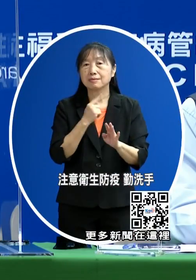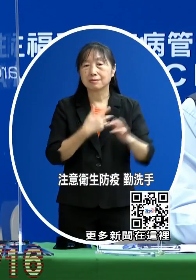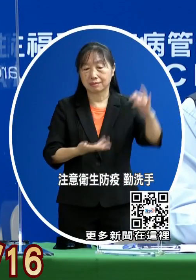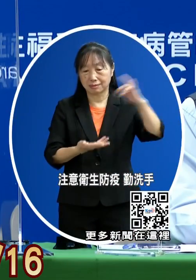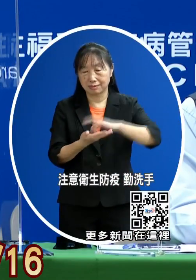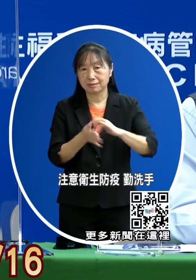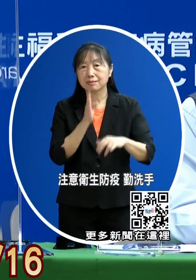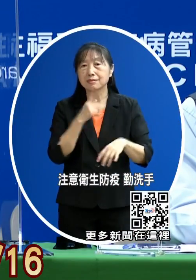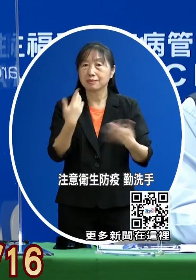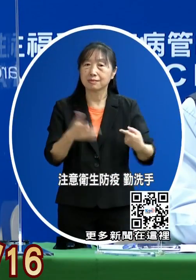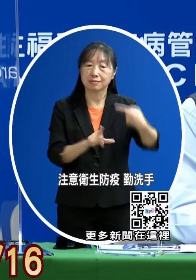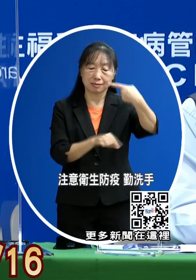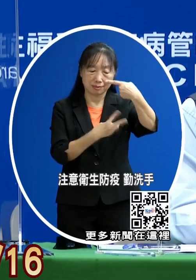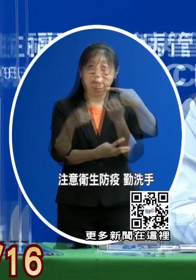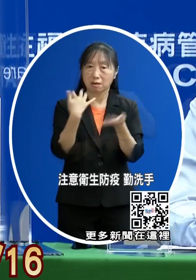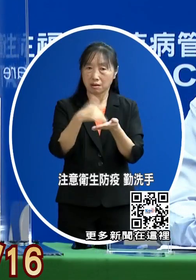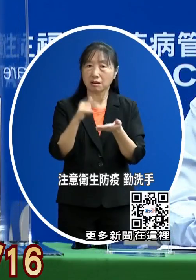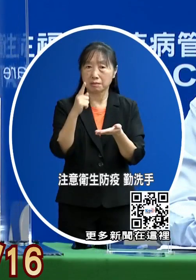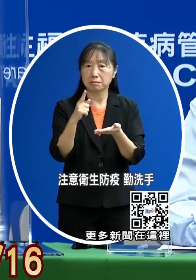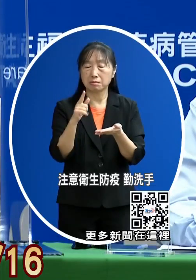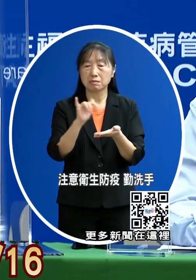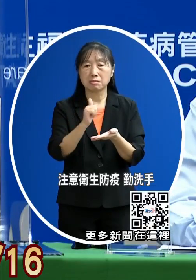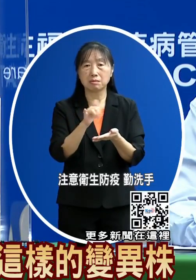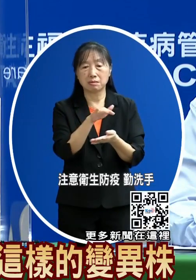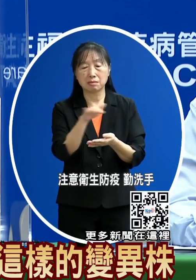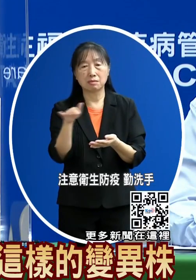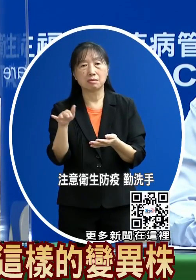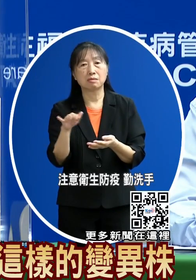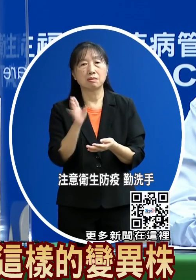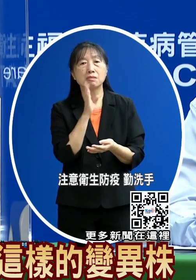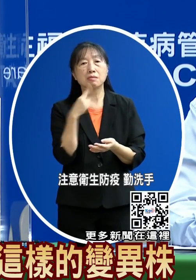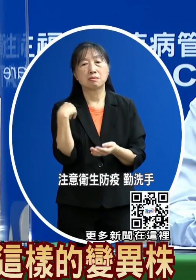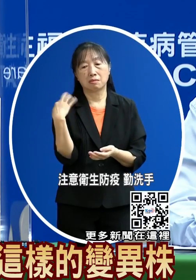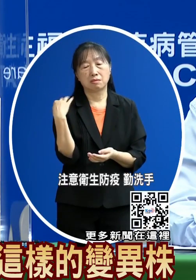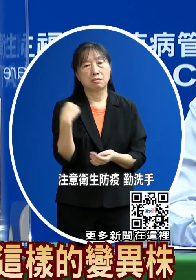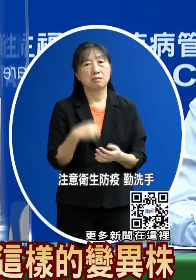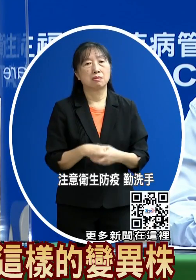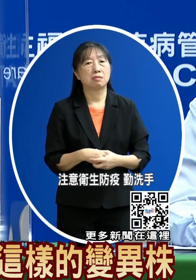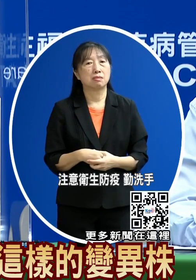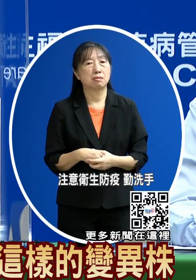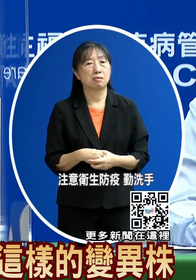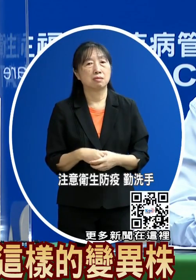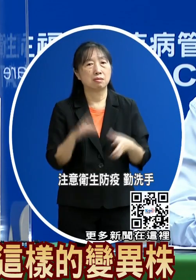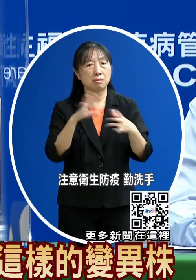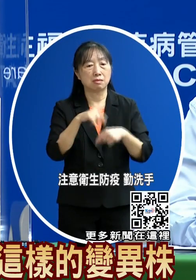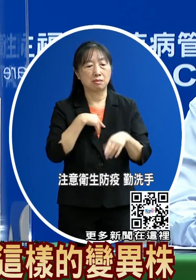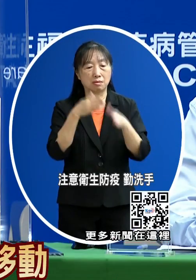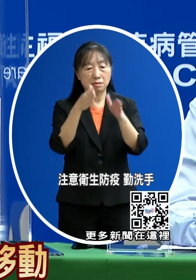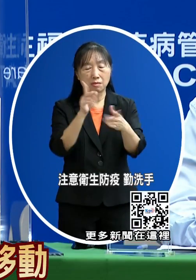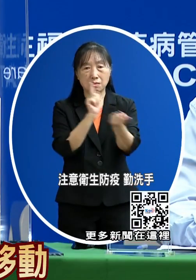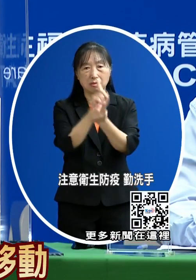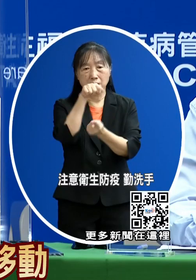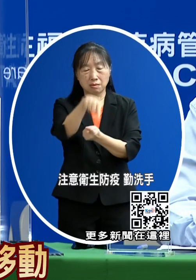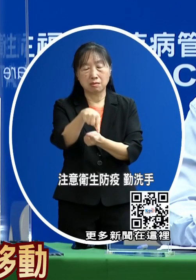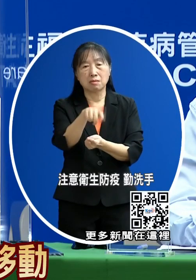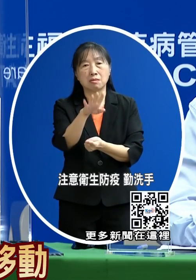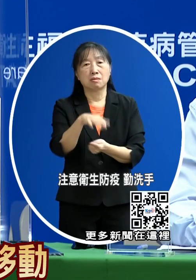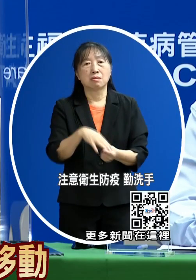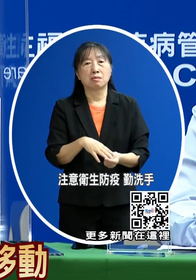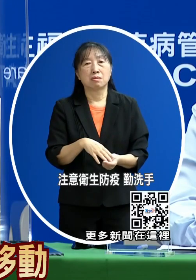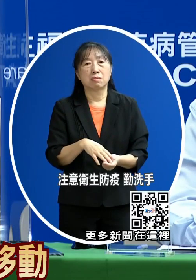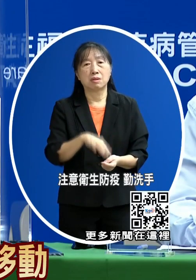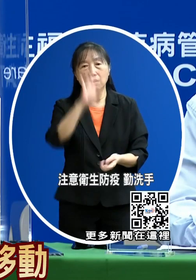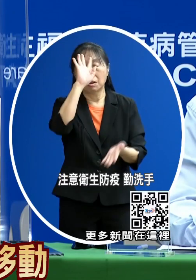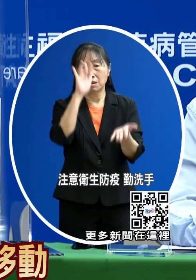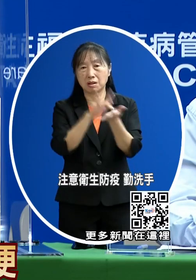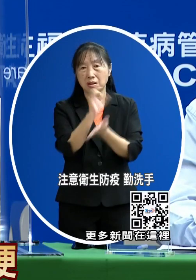还是落在1月3号到1月16号，不过这几天也确实因为 Omicron 这样的一个变异株，让世界的相关的一些